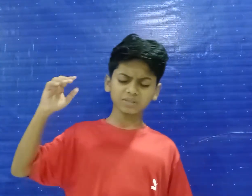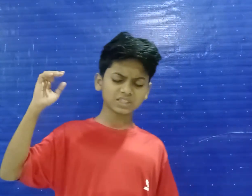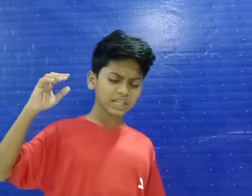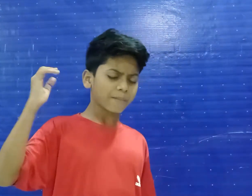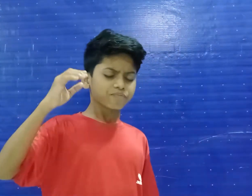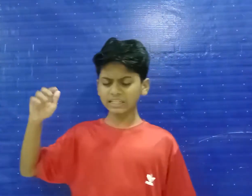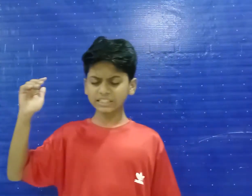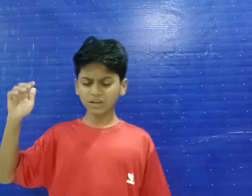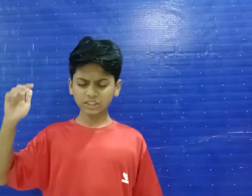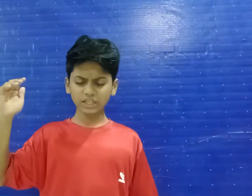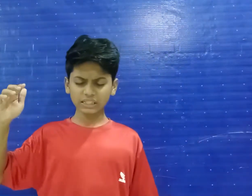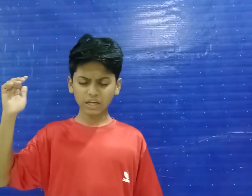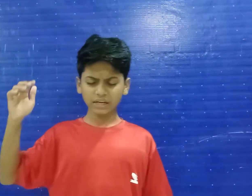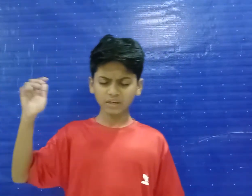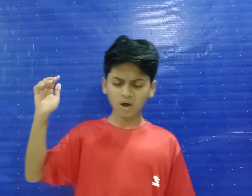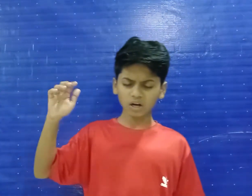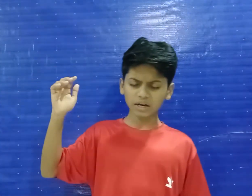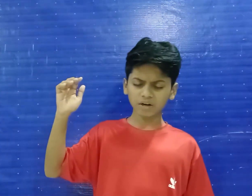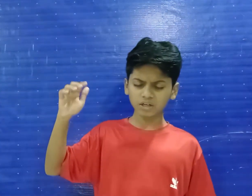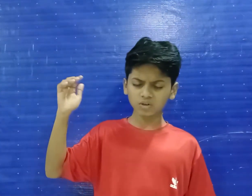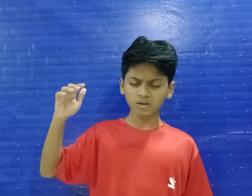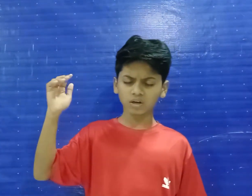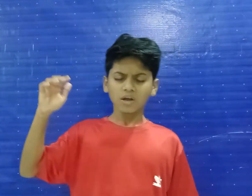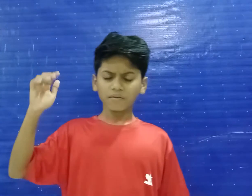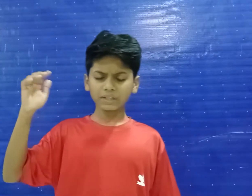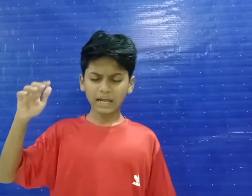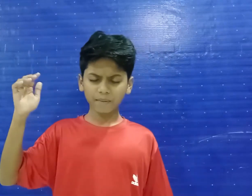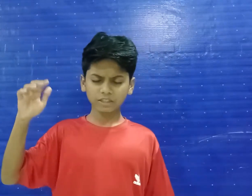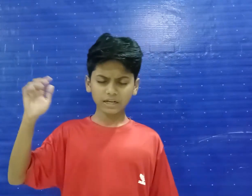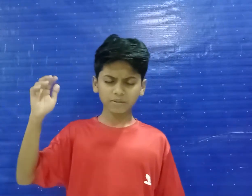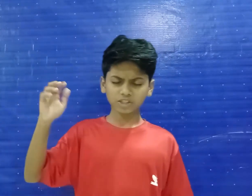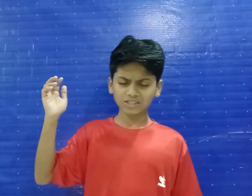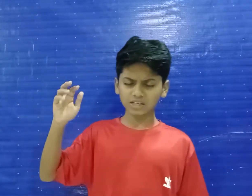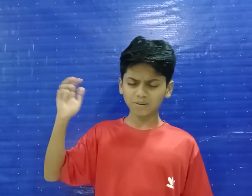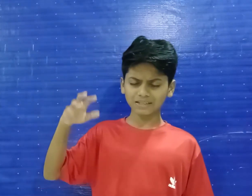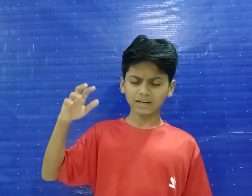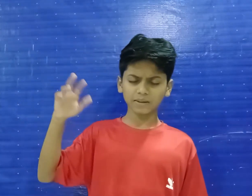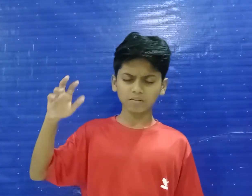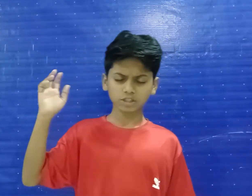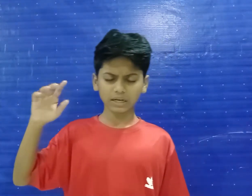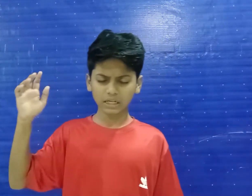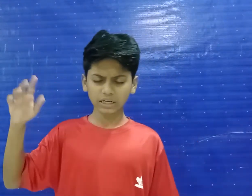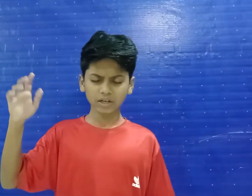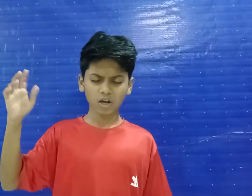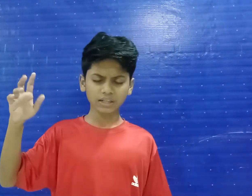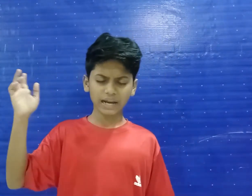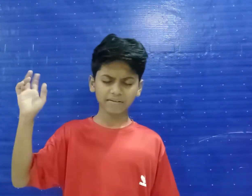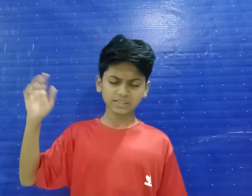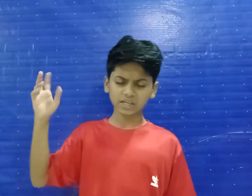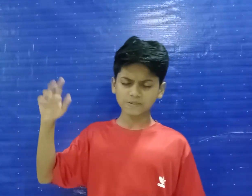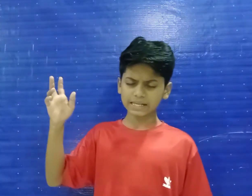for the children instead of reaching out to children. நிருந்து chaoticத்து GIS நி